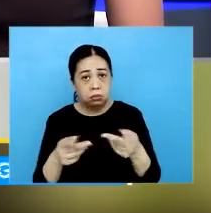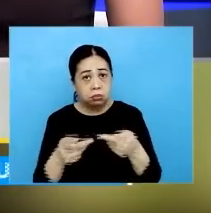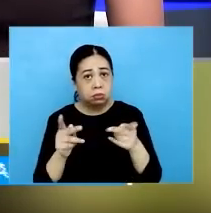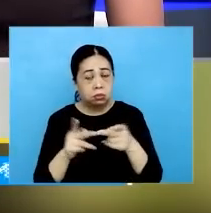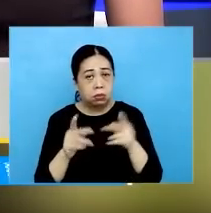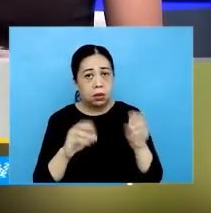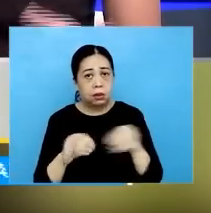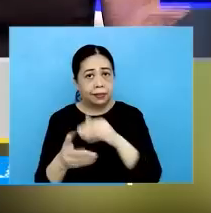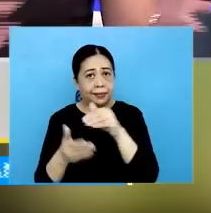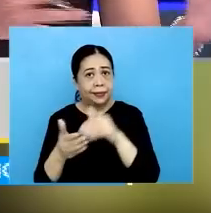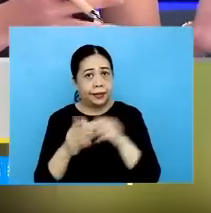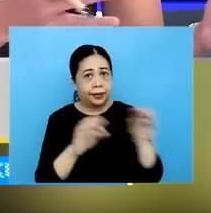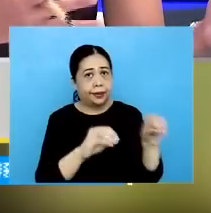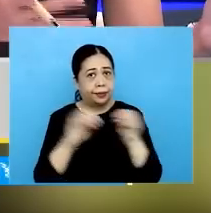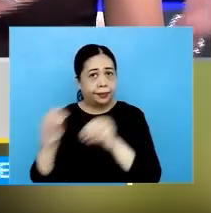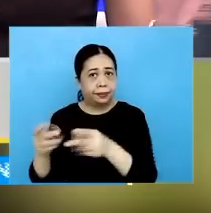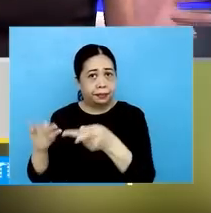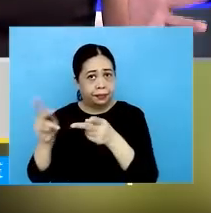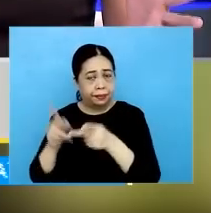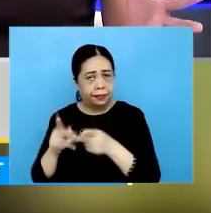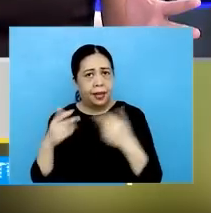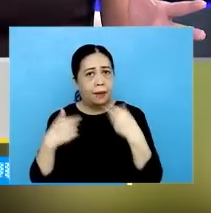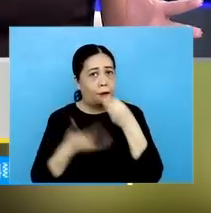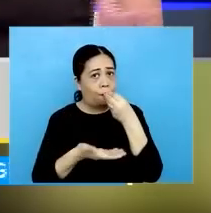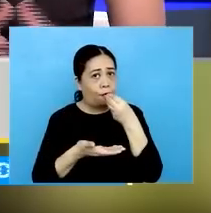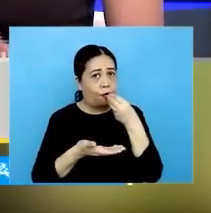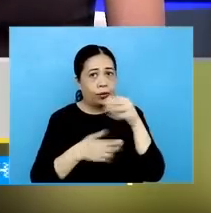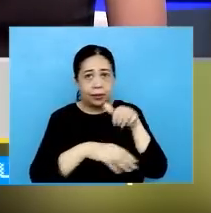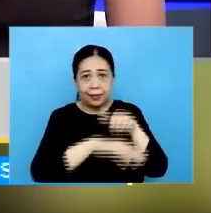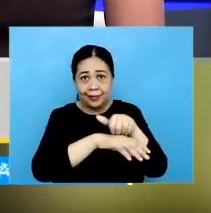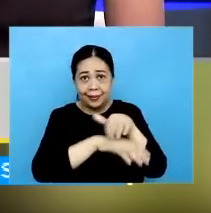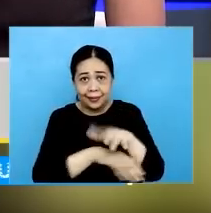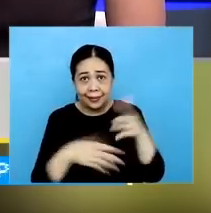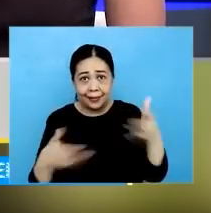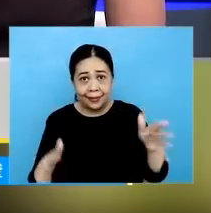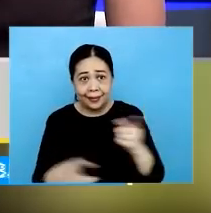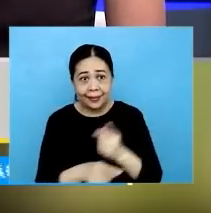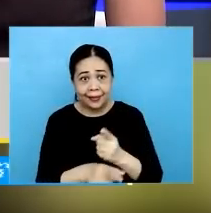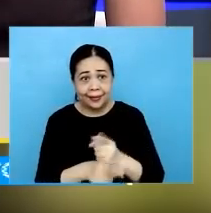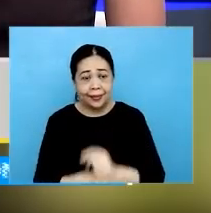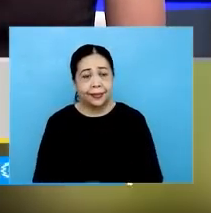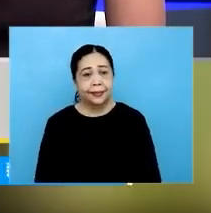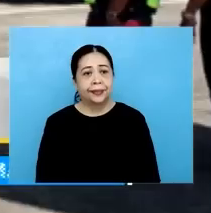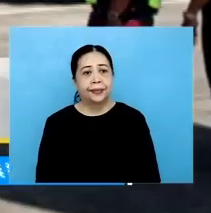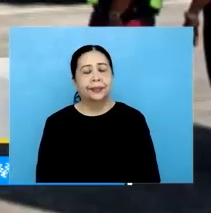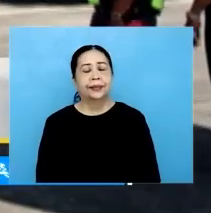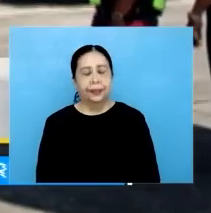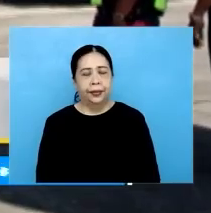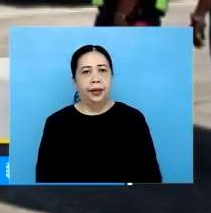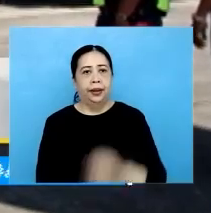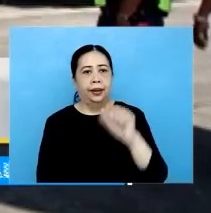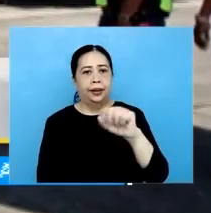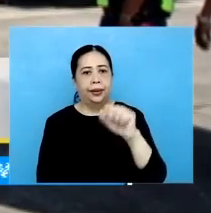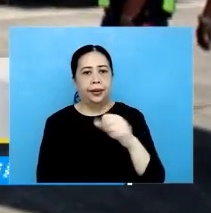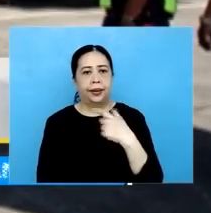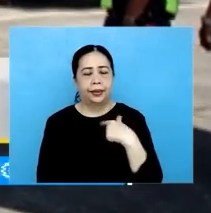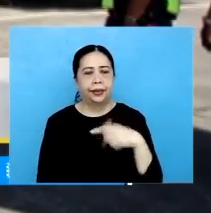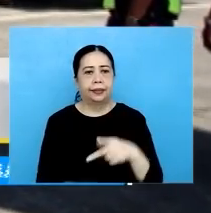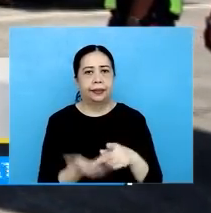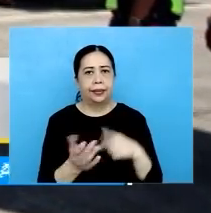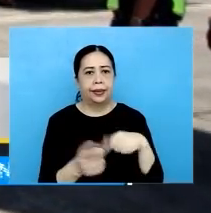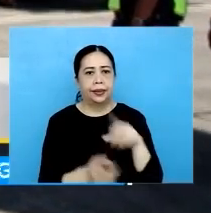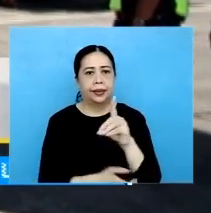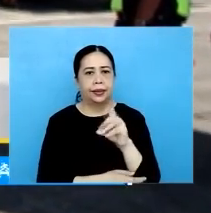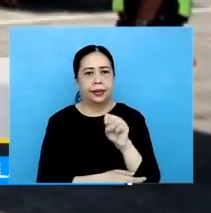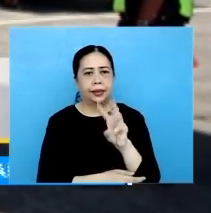evacuation centers? At meron nga pong food packs na naipadala na dyan, ano? Yes po, sa bahagi po ng